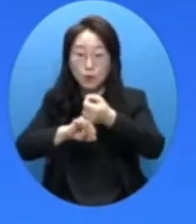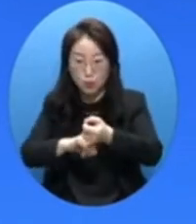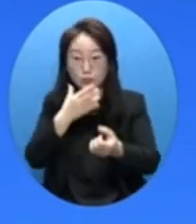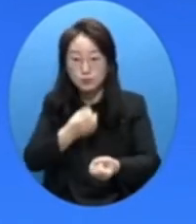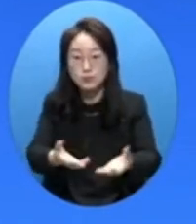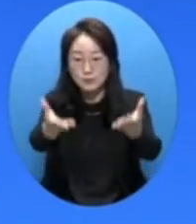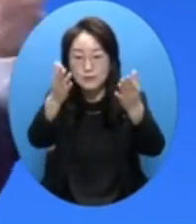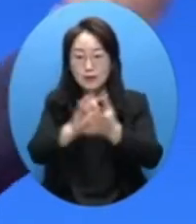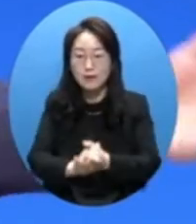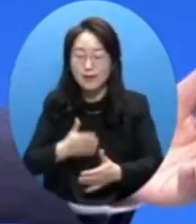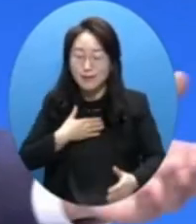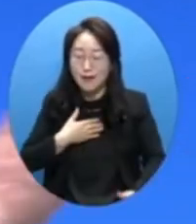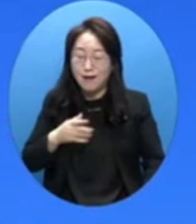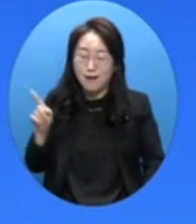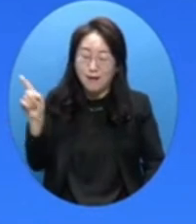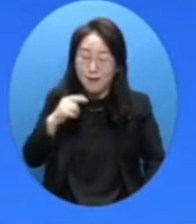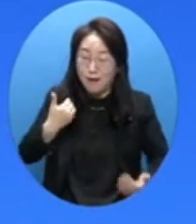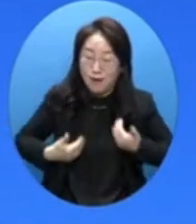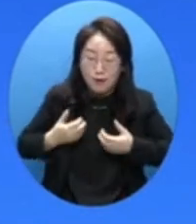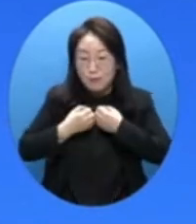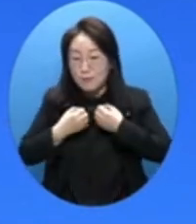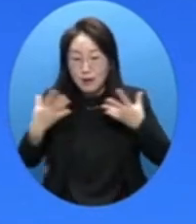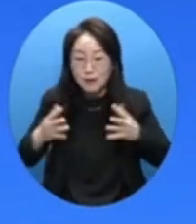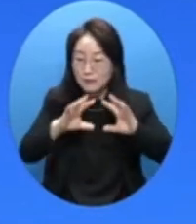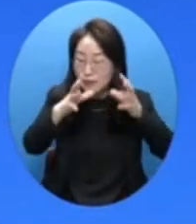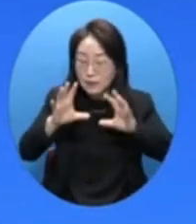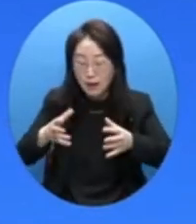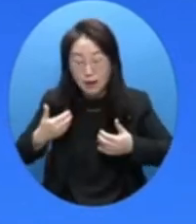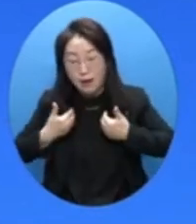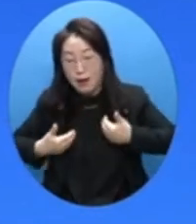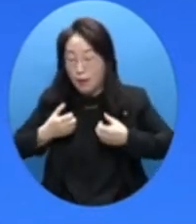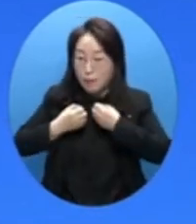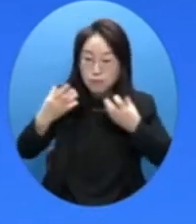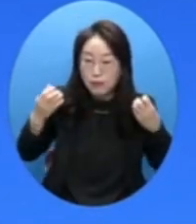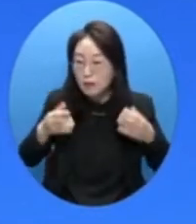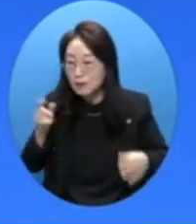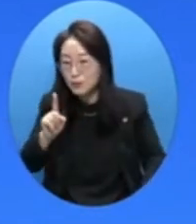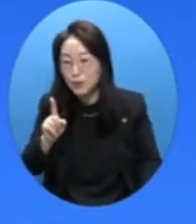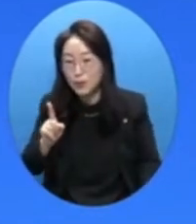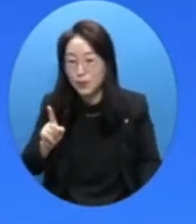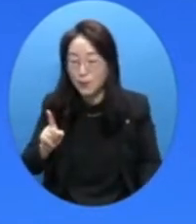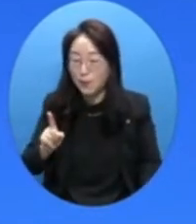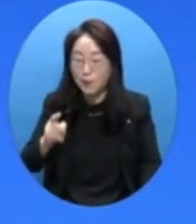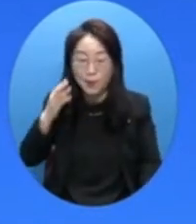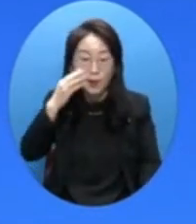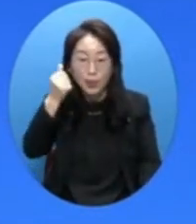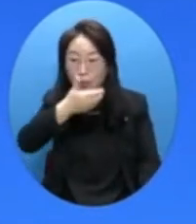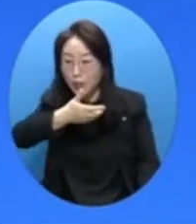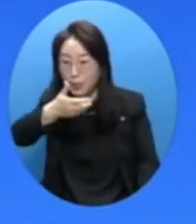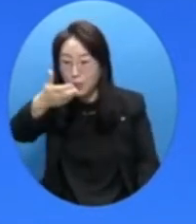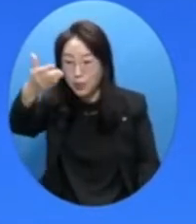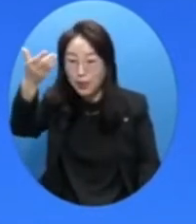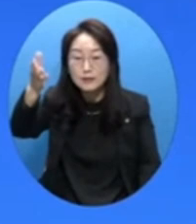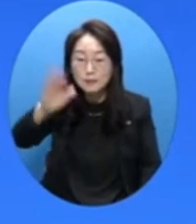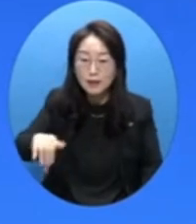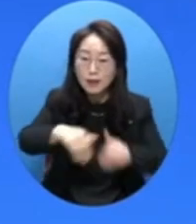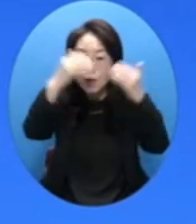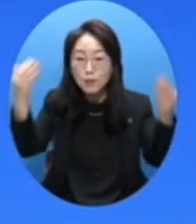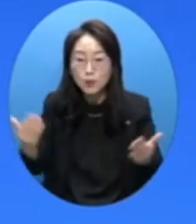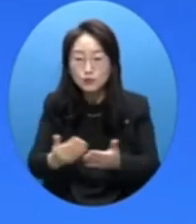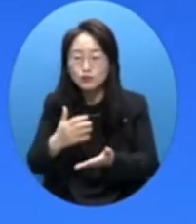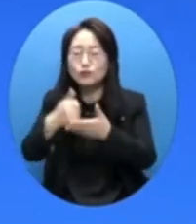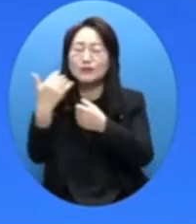내가 아무리 바빠도 내가 아무리 세상 일에 바쁘고 또 세상에서 잘 나가고 있다고 할지라도 그 모든 것이